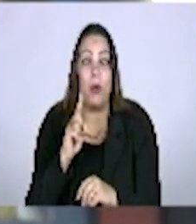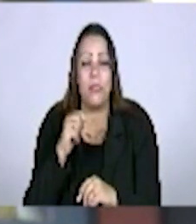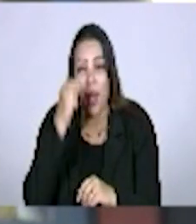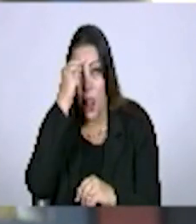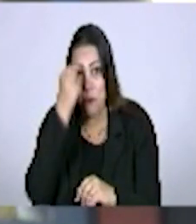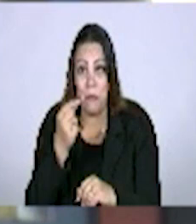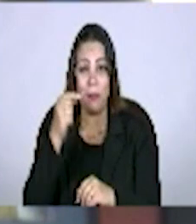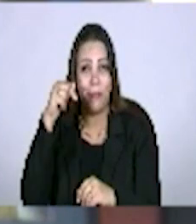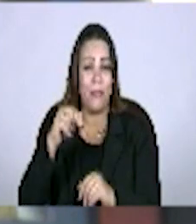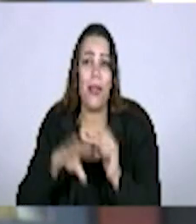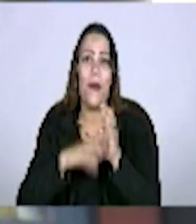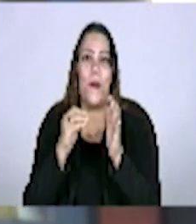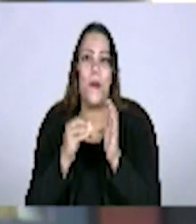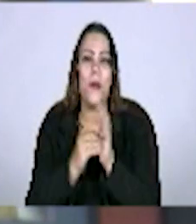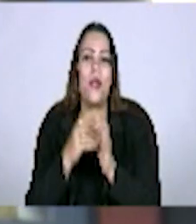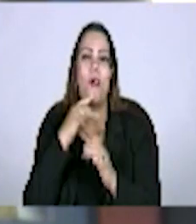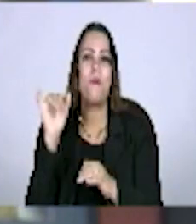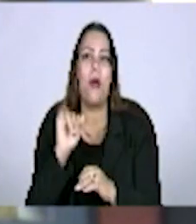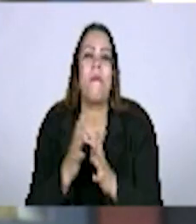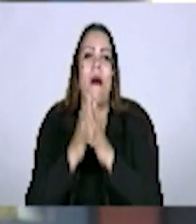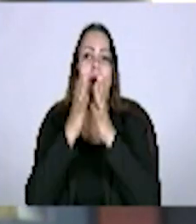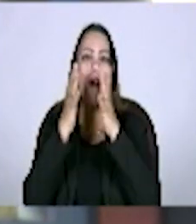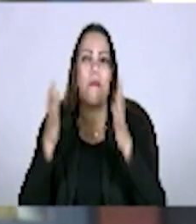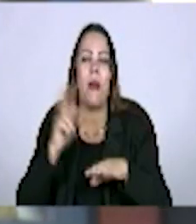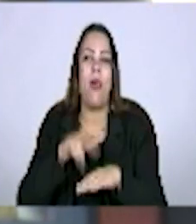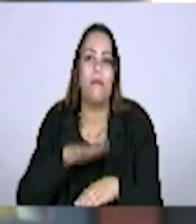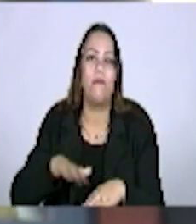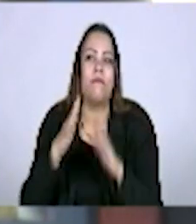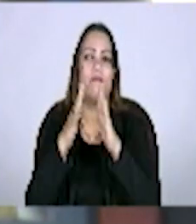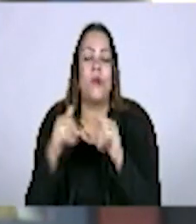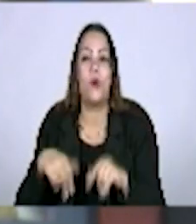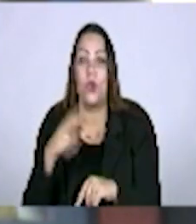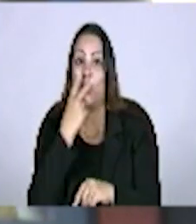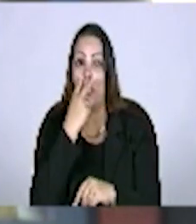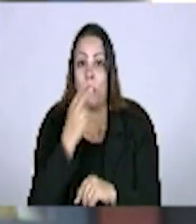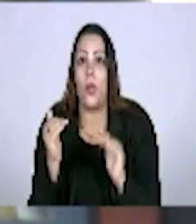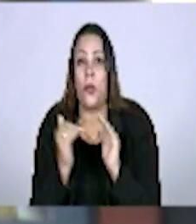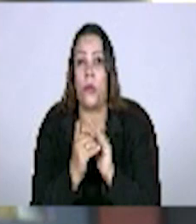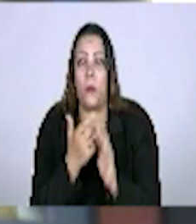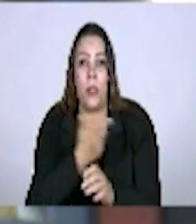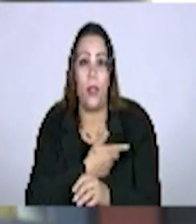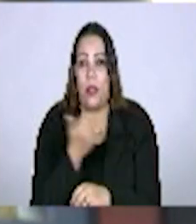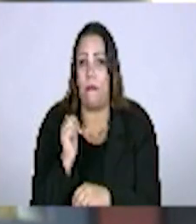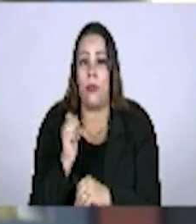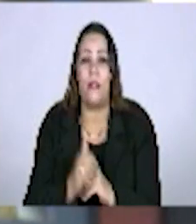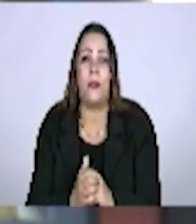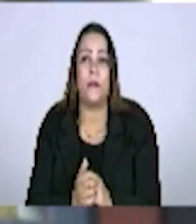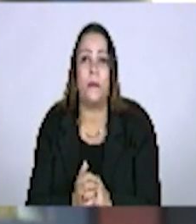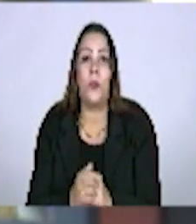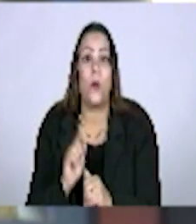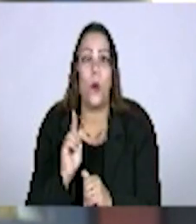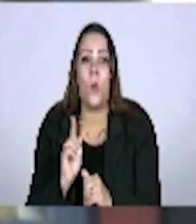اسمحوا لي ابدا بالحدث الاهم والابرز على الساحه المصريه واللي احنا شفناه يوم الثلاثاء الماضي